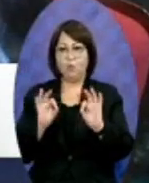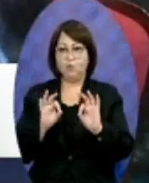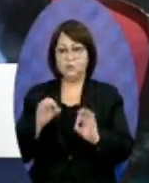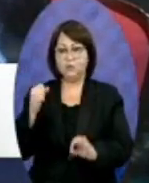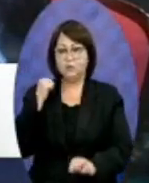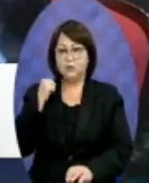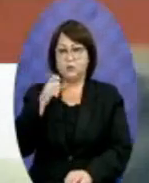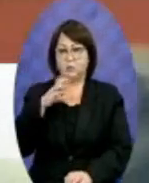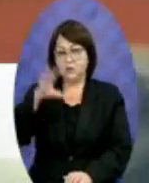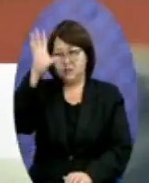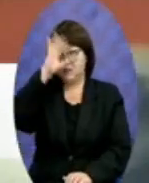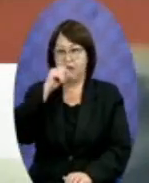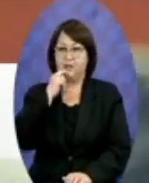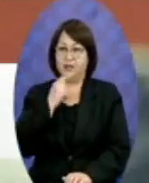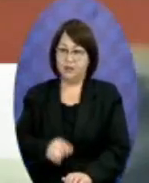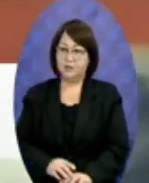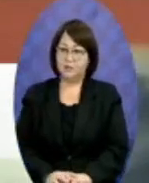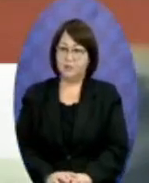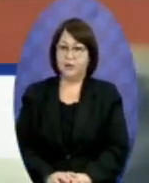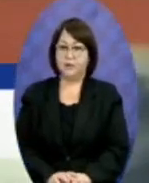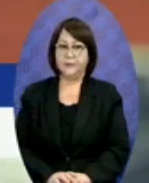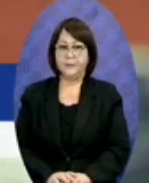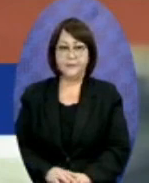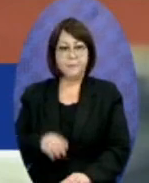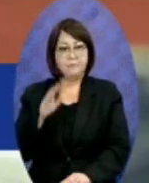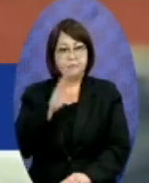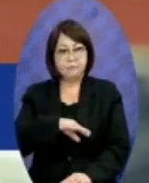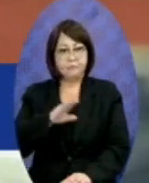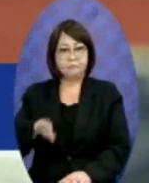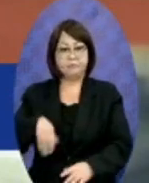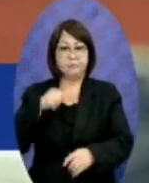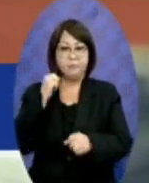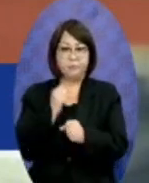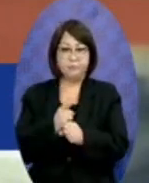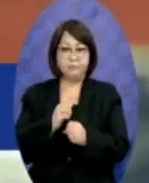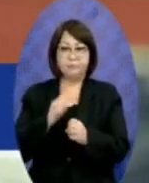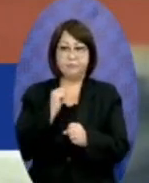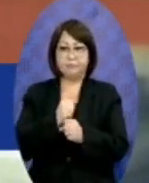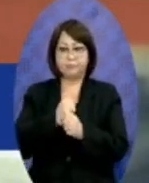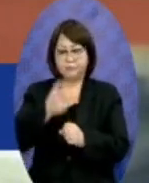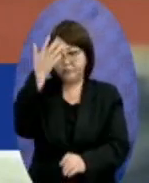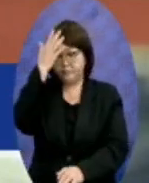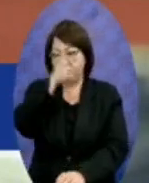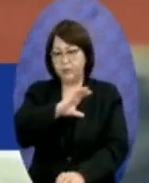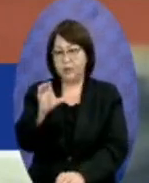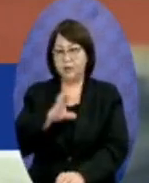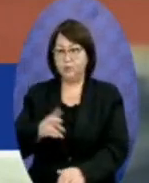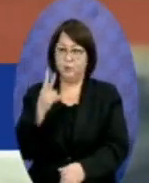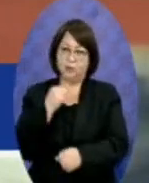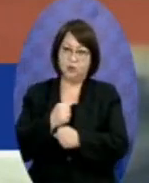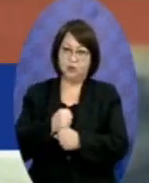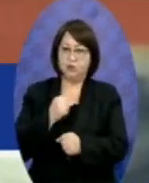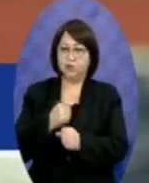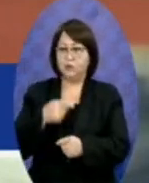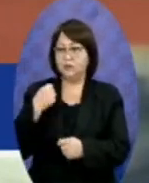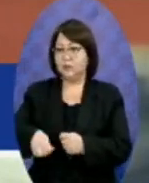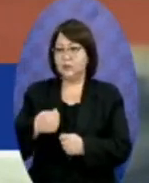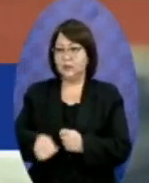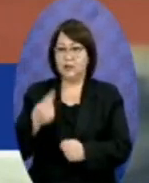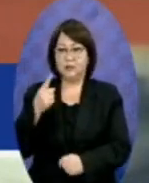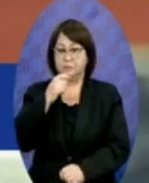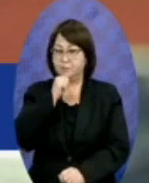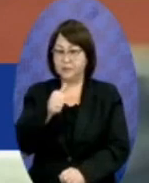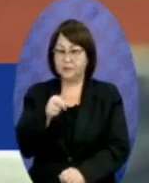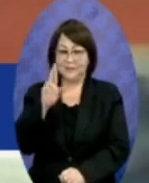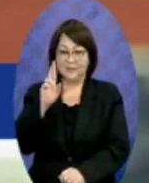хэллээ. Энэ бол зөвхөн хүүхдийн чиглэлээр ажилладаг энэ төрийн байгууллагуудын үйл ажиллагааны зардал одоо биш. Яг одоо